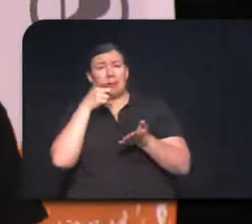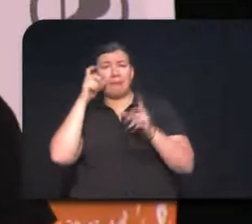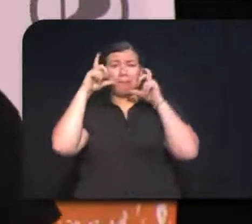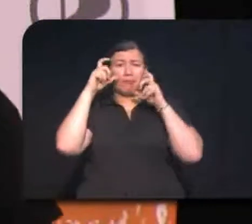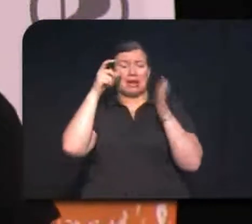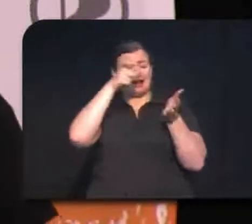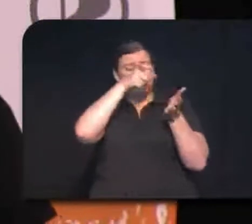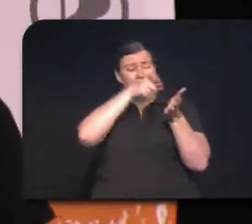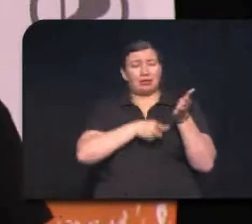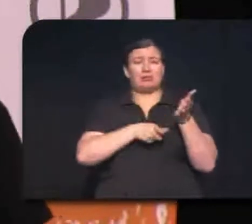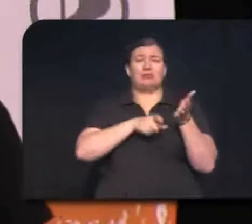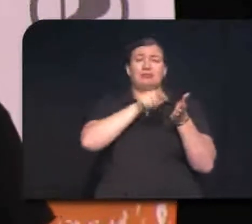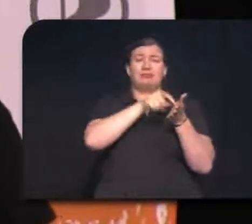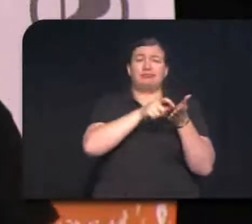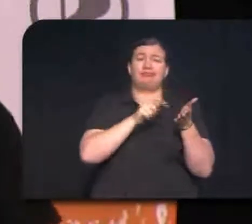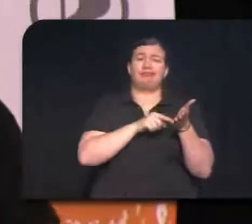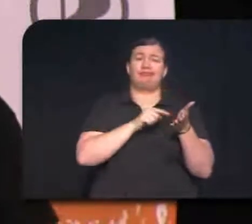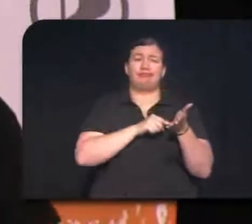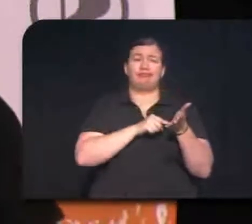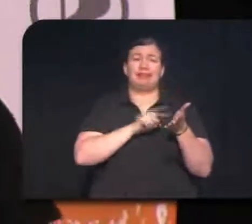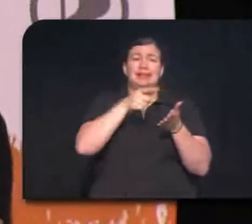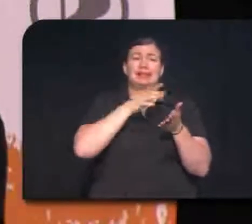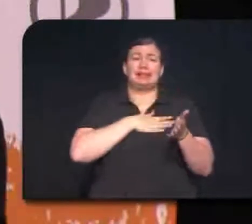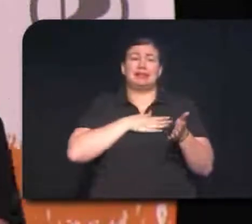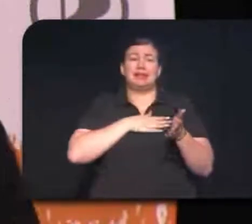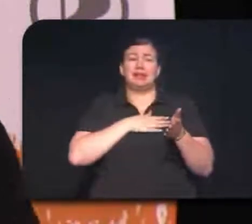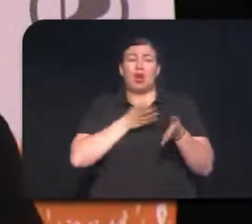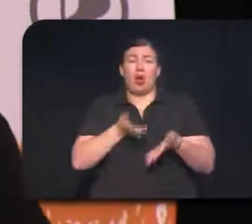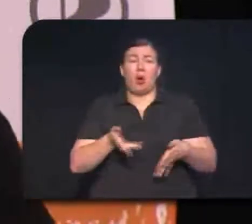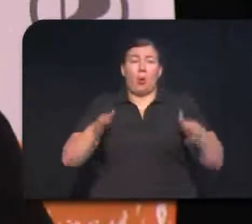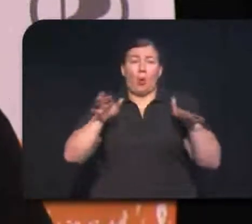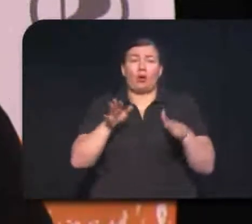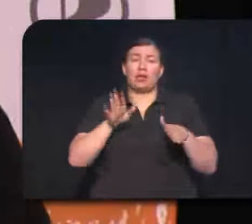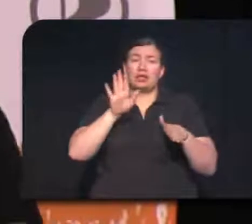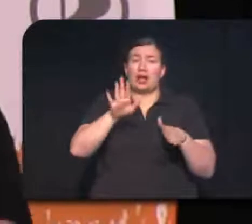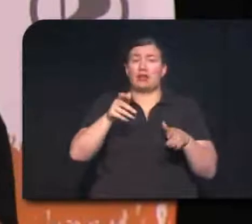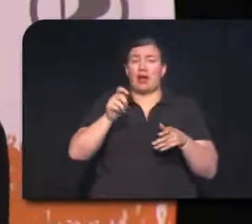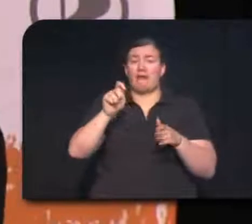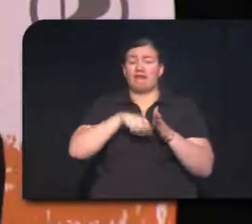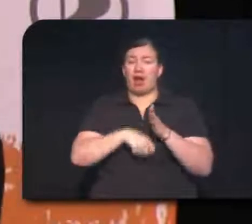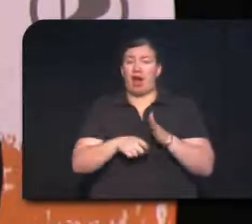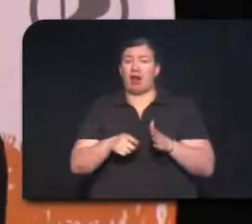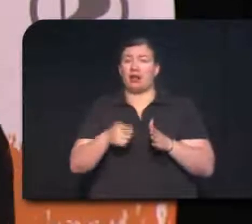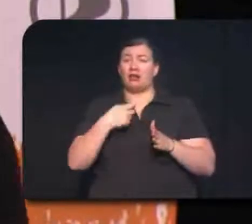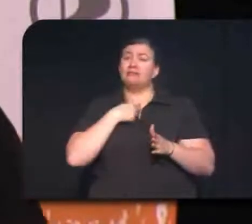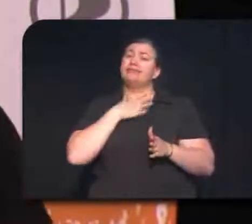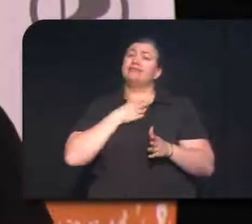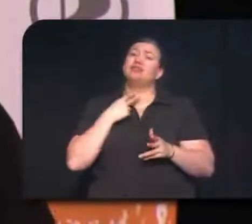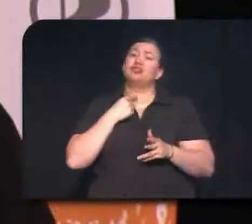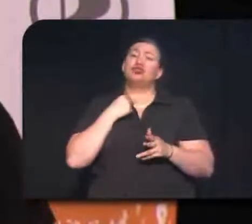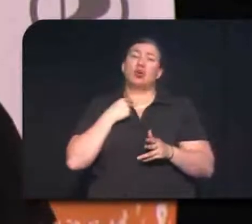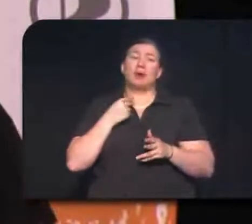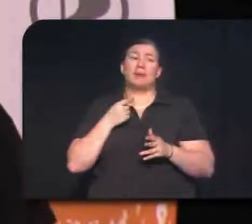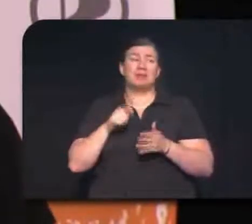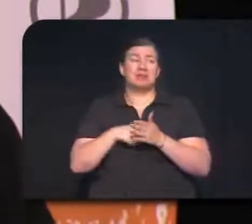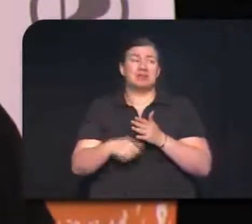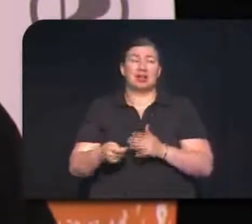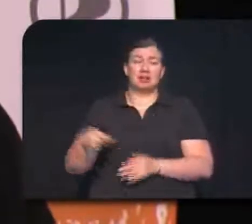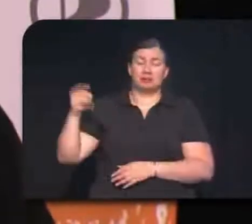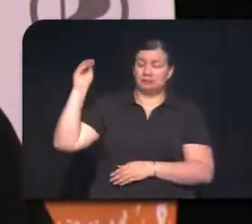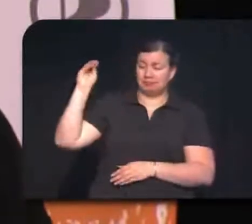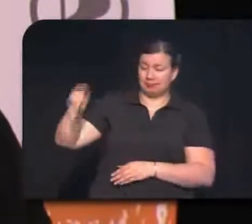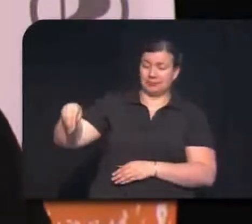dann geht man zu einer Urne seiner Wahl wie hier auch schmeißt dein Stimmzettel ein der